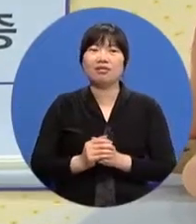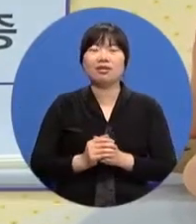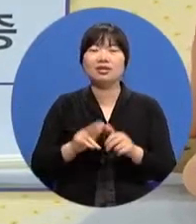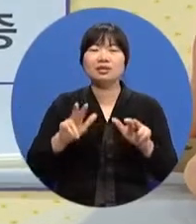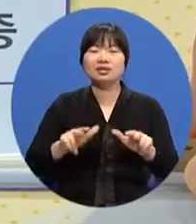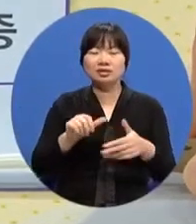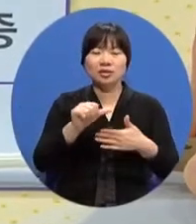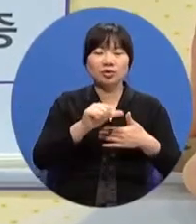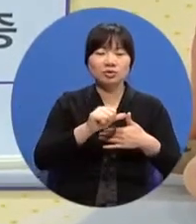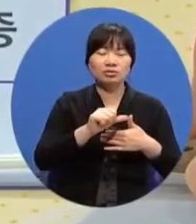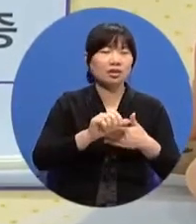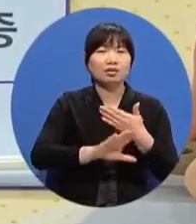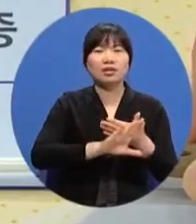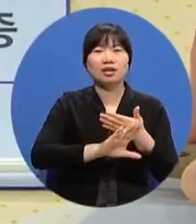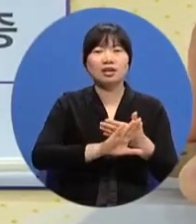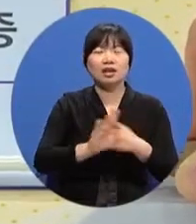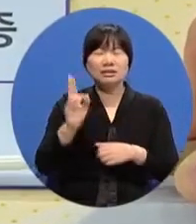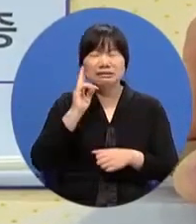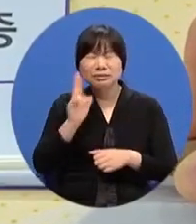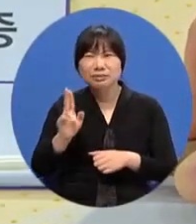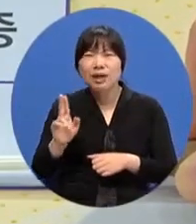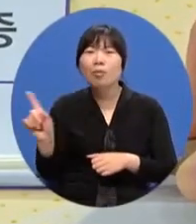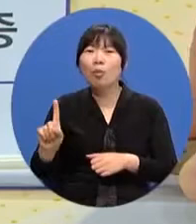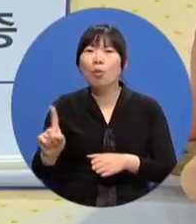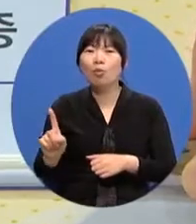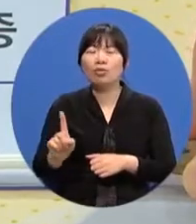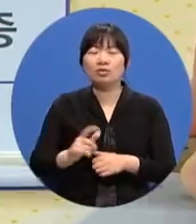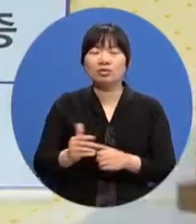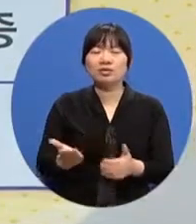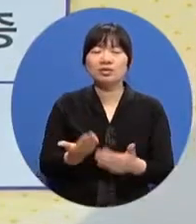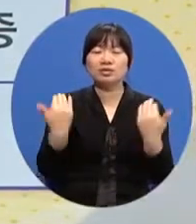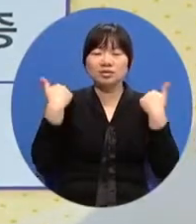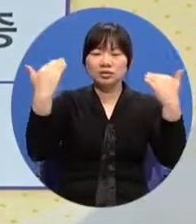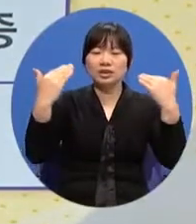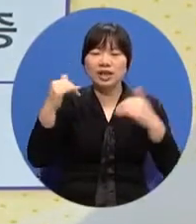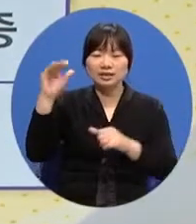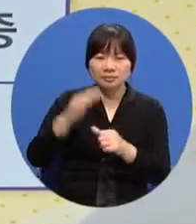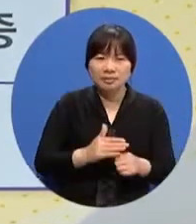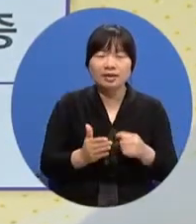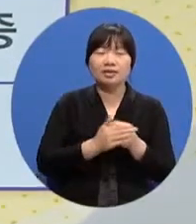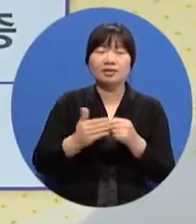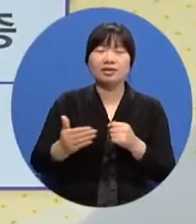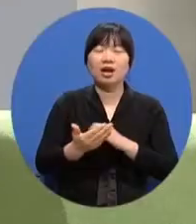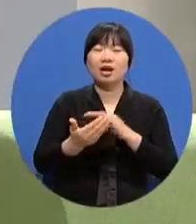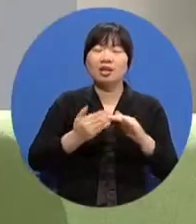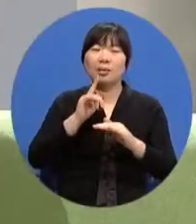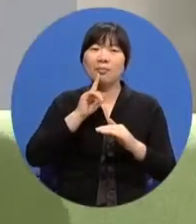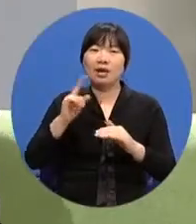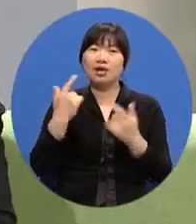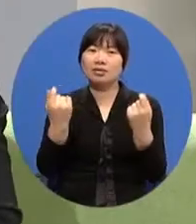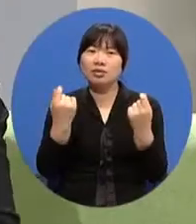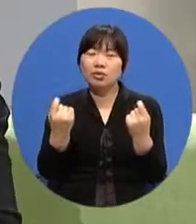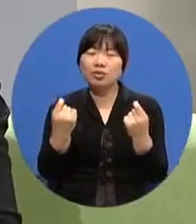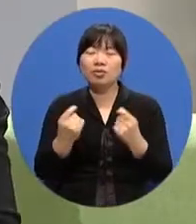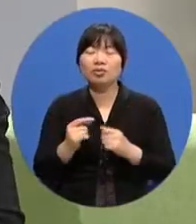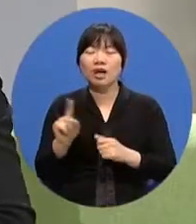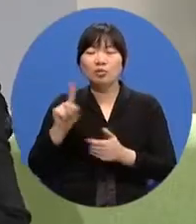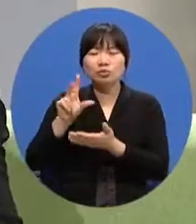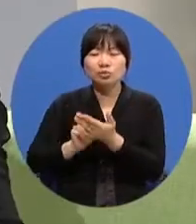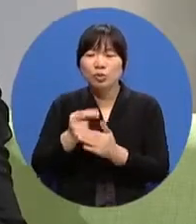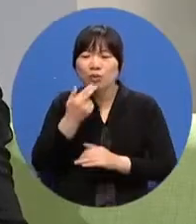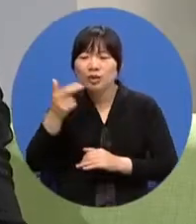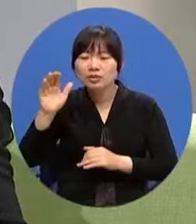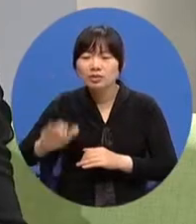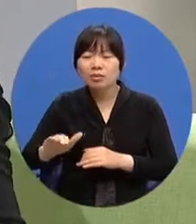지금 경준이가 그렇다는 건 아니지만 아주 심한 경우는 성장에 실패가 돼서요. 예를 들면 아까 말씀드린 것처럼 아무 문제가 없는데